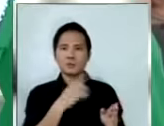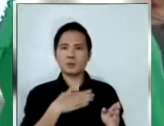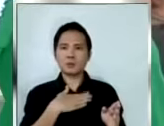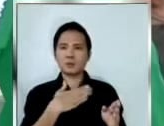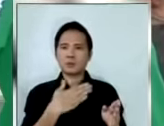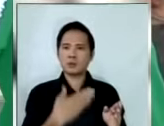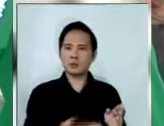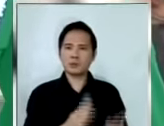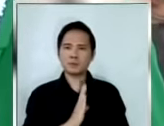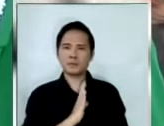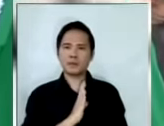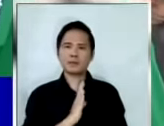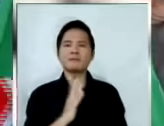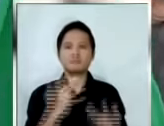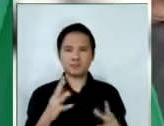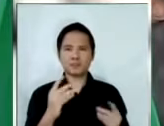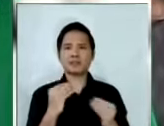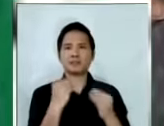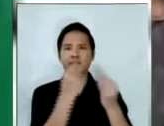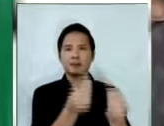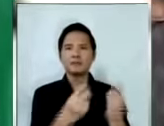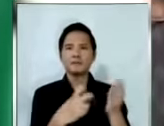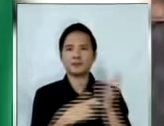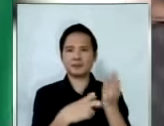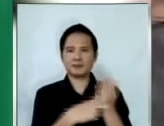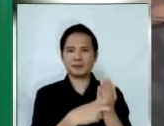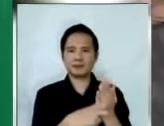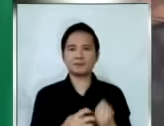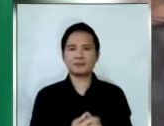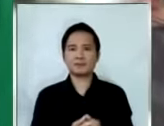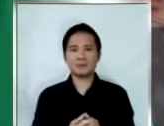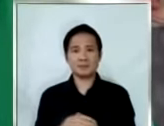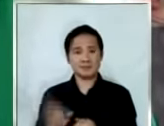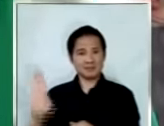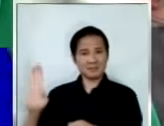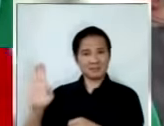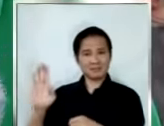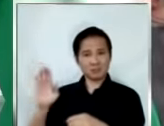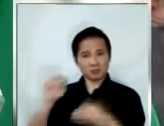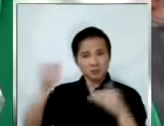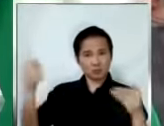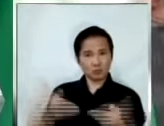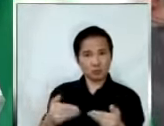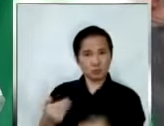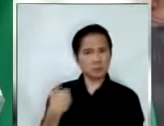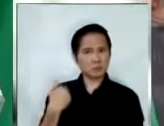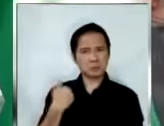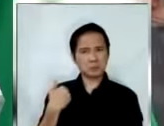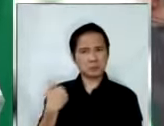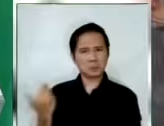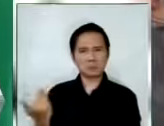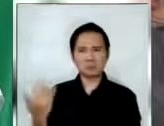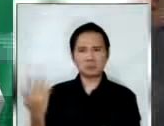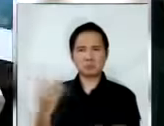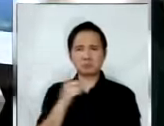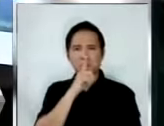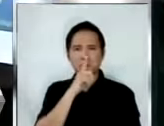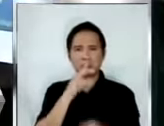naman nagpakilala, tapos naawa siya sa akin kasi sabi ko, wala pa akong ticket, hindi nila ako pala